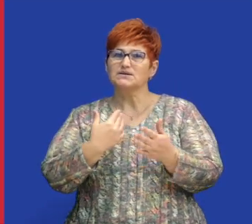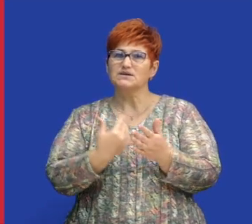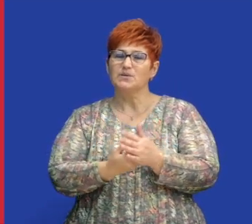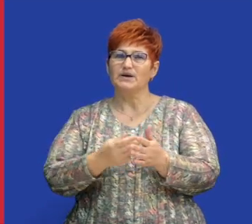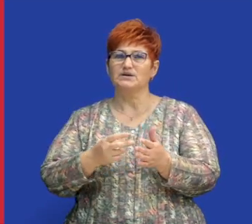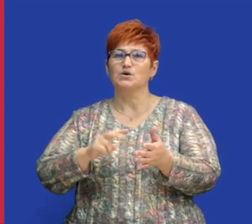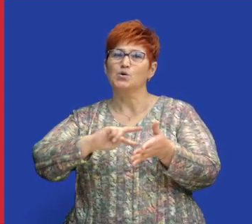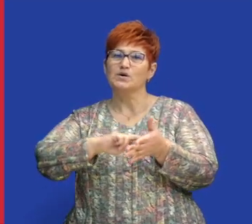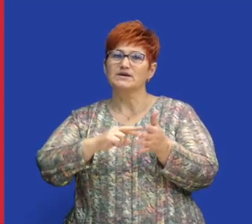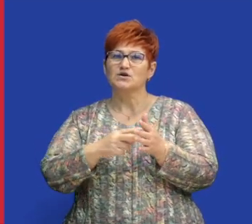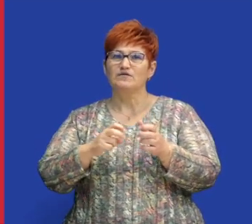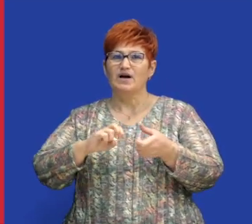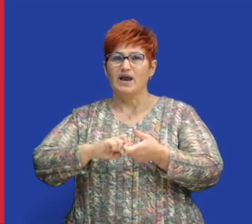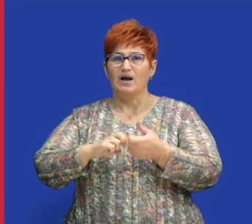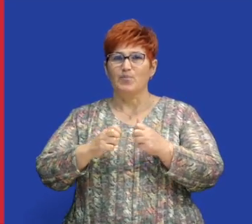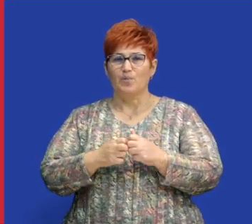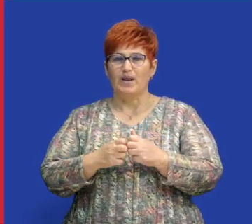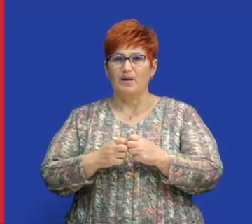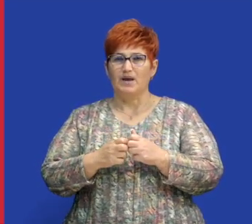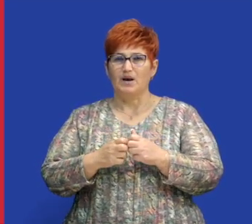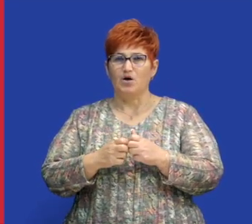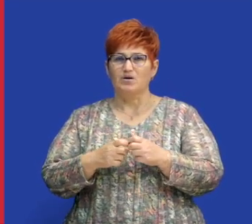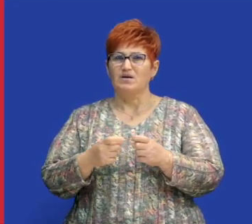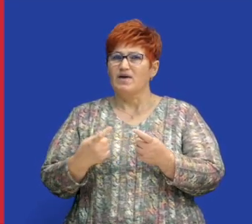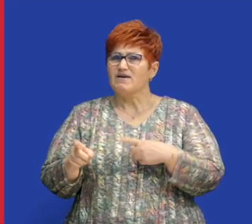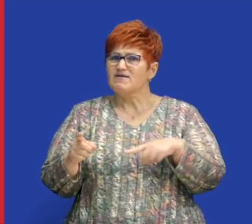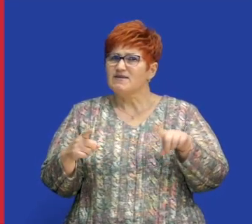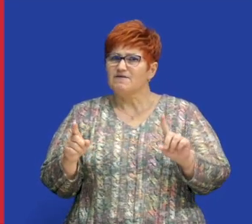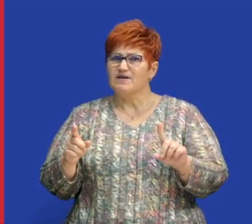egyháznak nagy befolyása van az emberek értékrendjére.